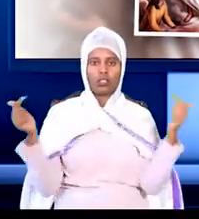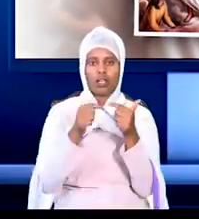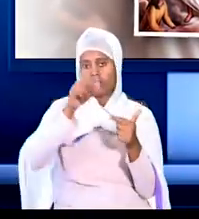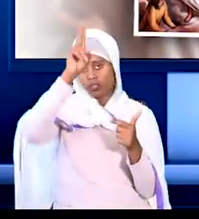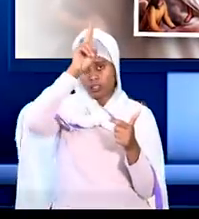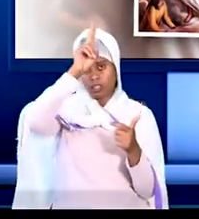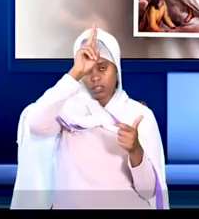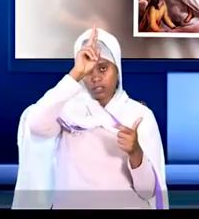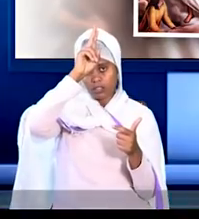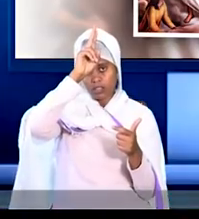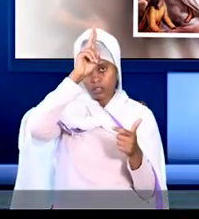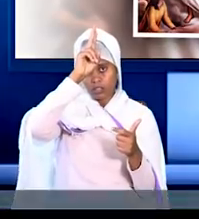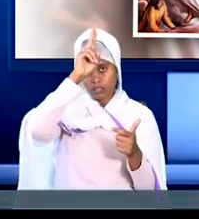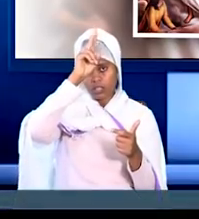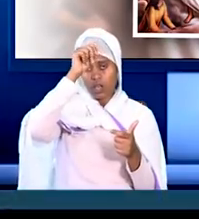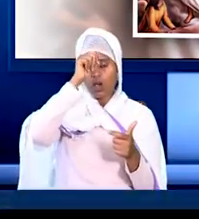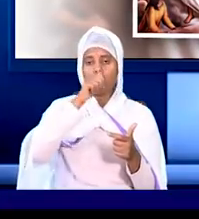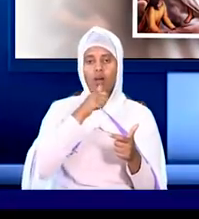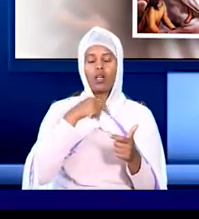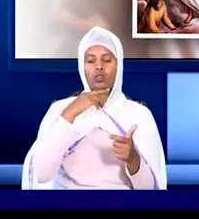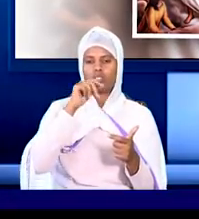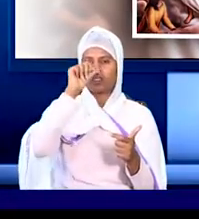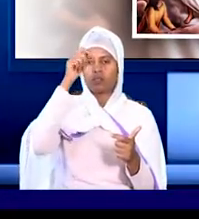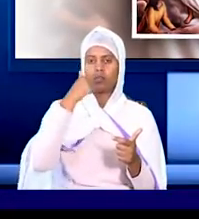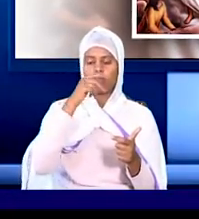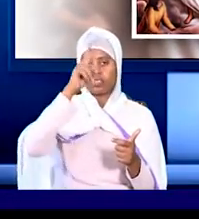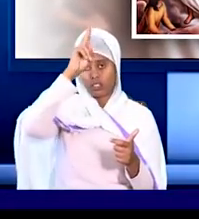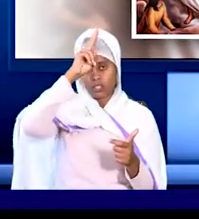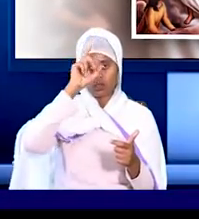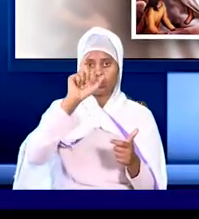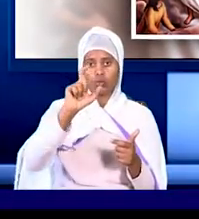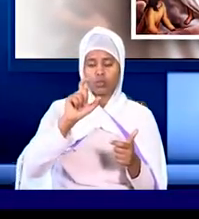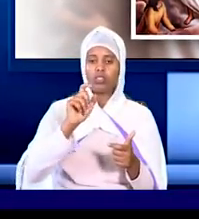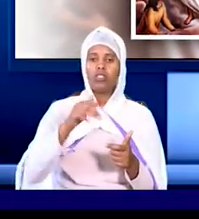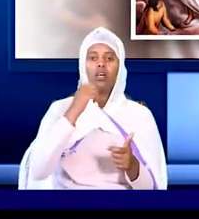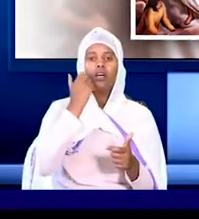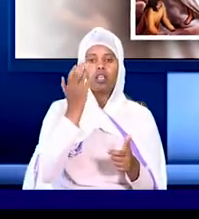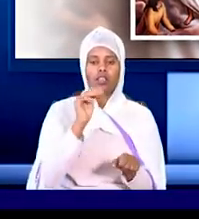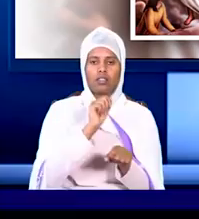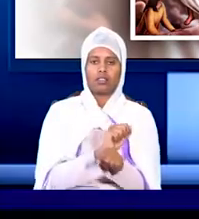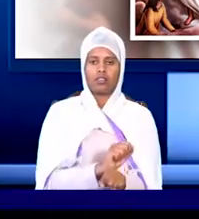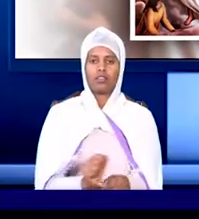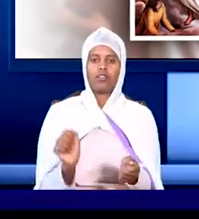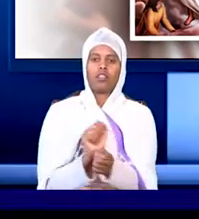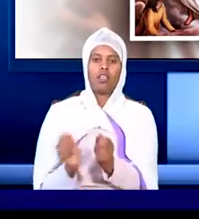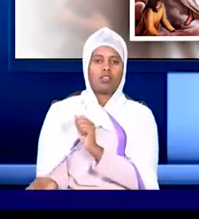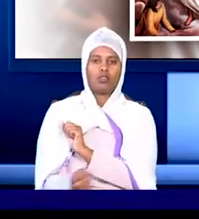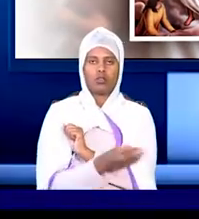ዘሎ ፀላኢና ኣቦ ሓሰብ ኣቦ ትዕቢት ተባሂሉ ዲያብሎስ በዛ ዕለት